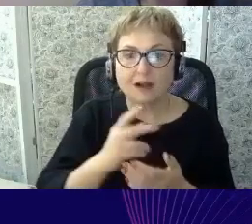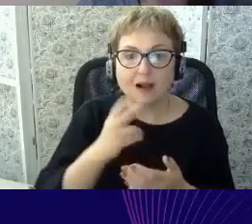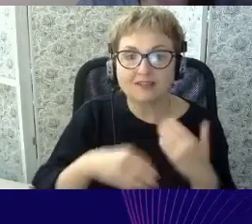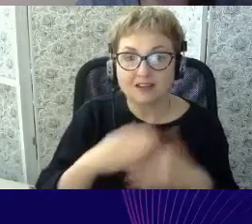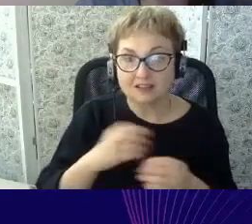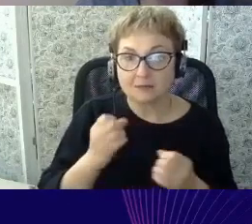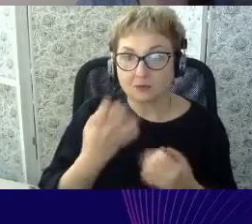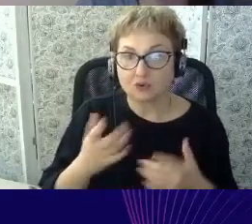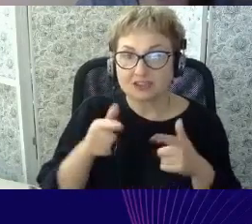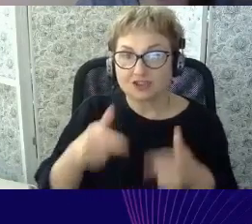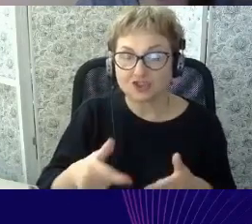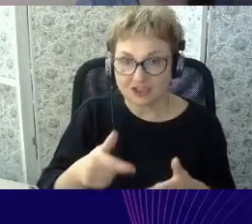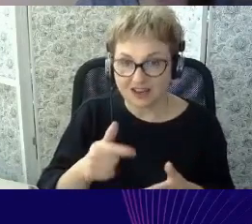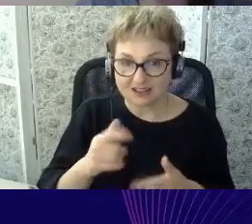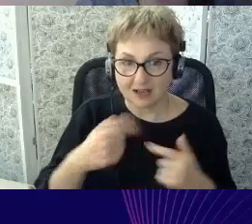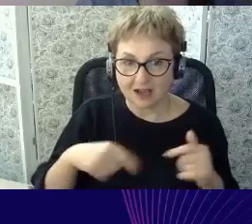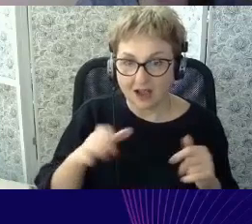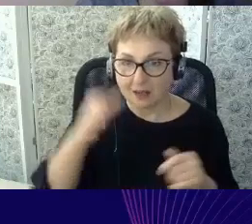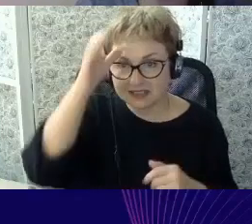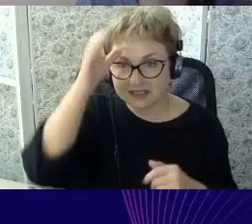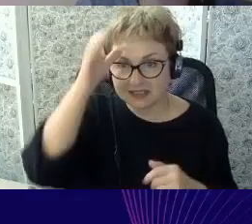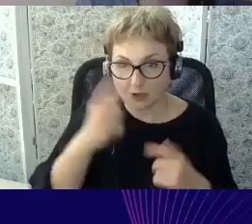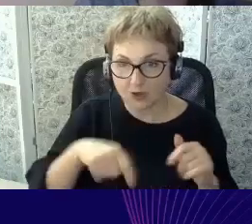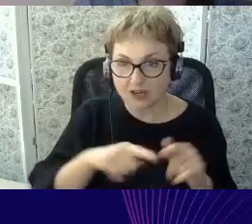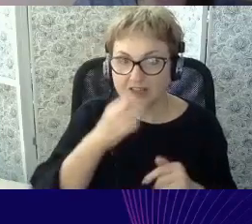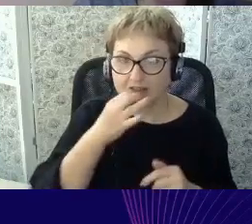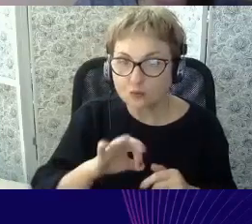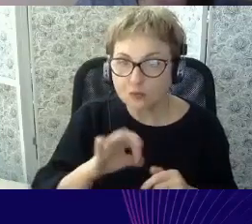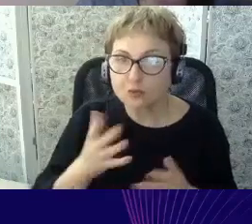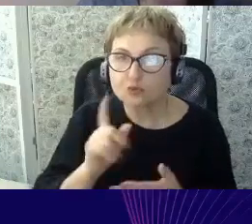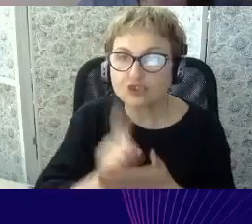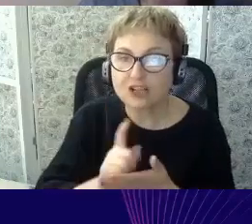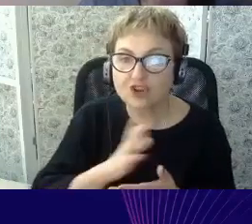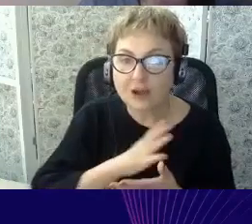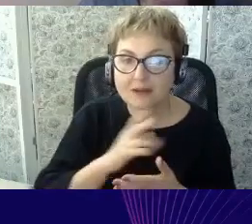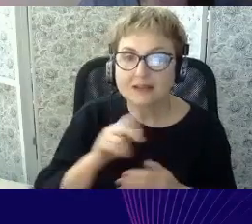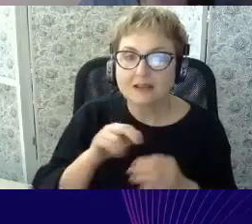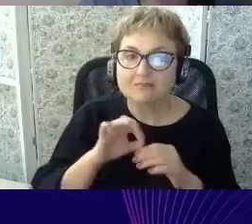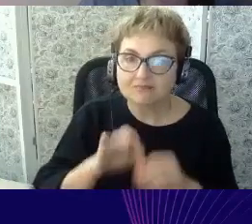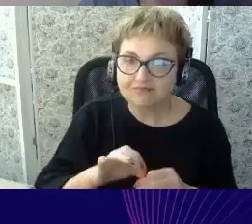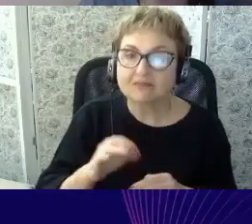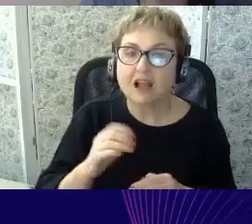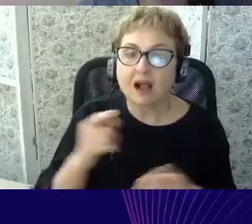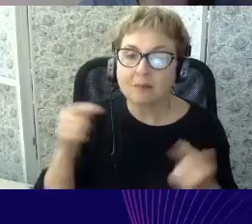инвалидности, просто зачисляется в образовательную организацию. В любом случае должна быть пройдена определенная